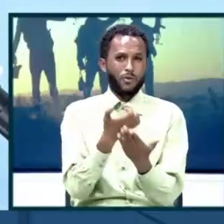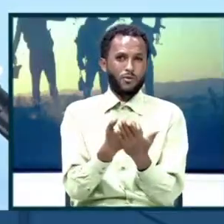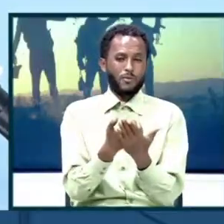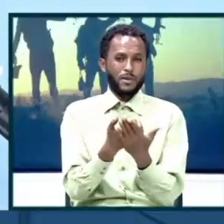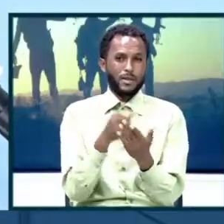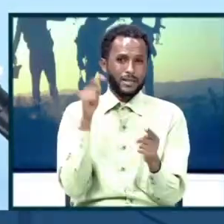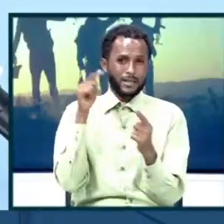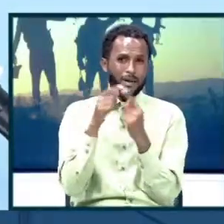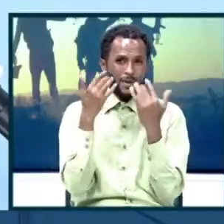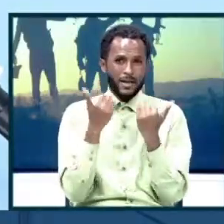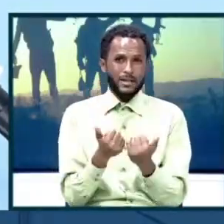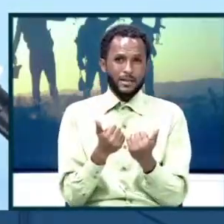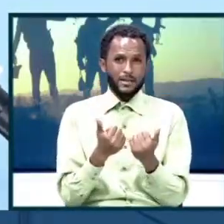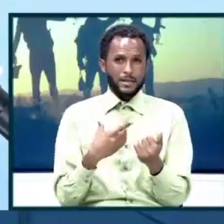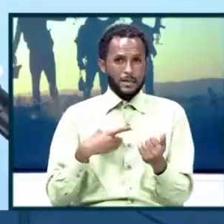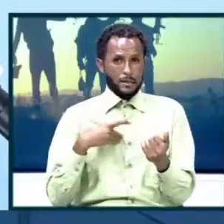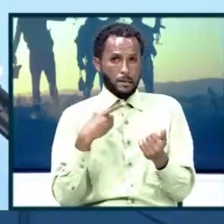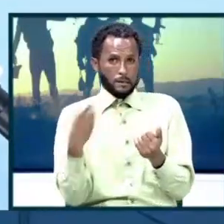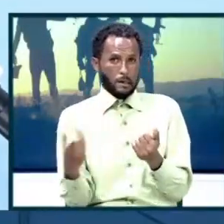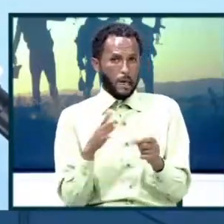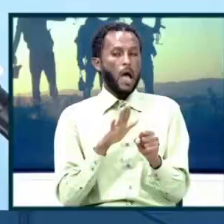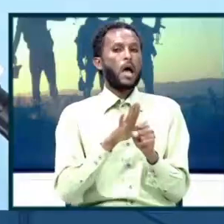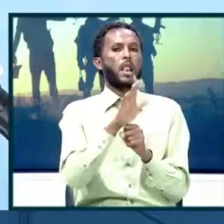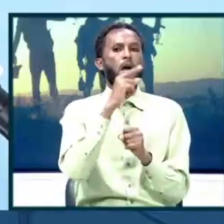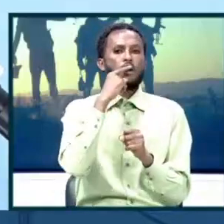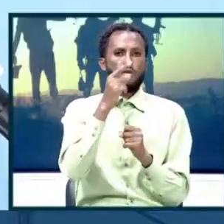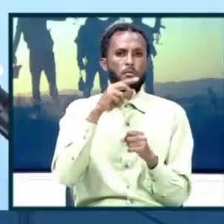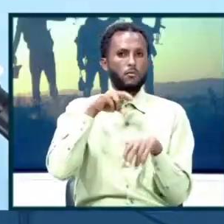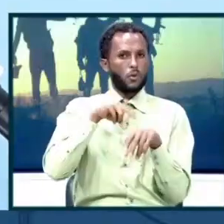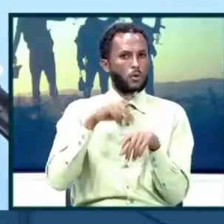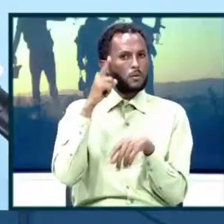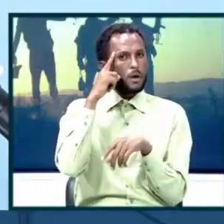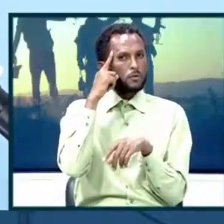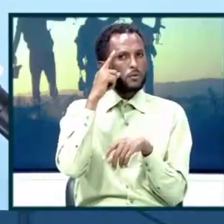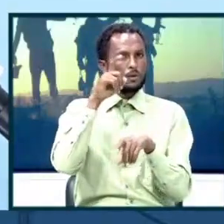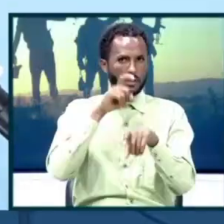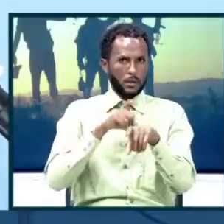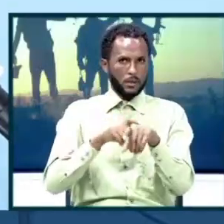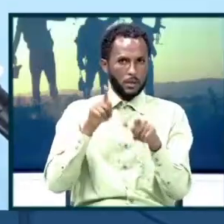ሕዚ ዝኸሰርና ይኣኽለና ኢሎም ደው ኢሎም ዝሓስብሉ ሰዓት